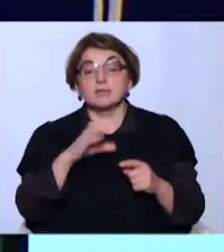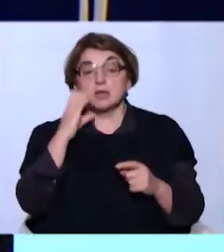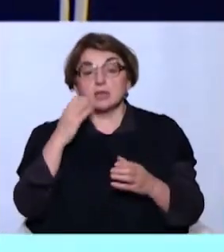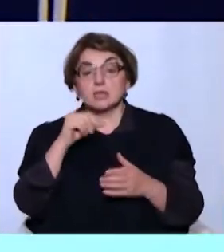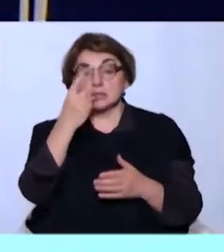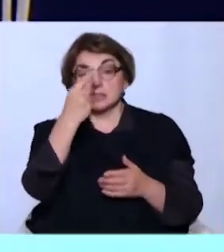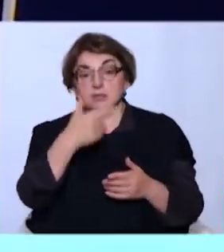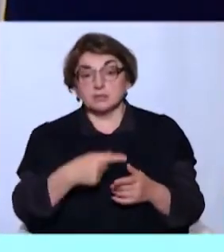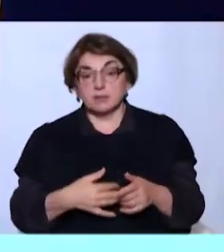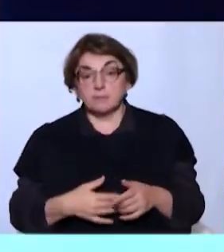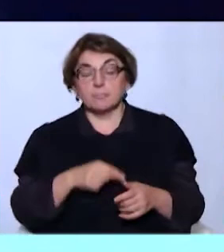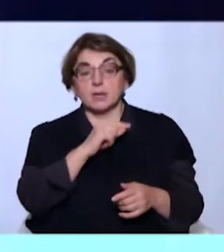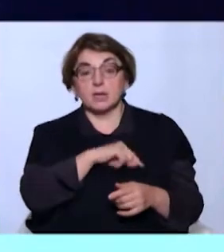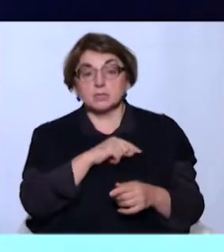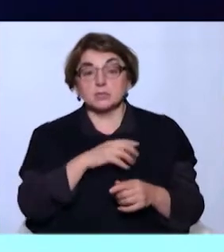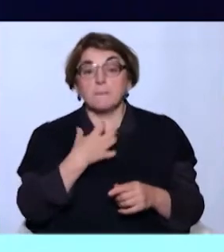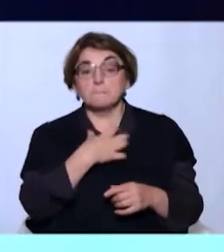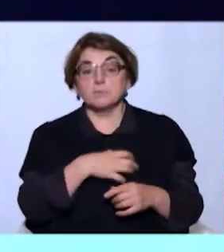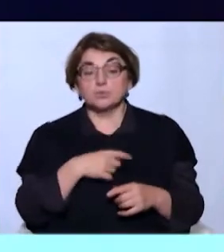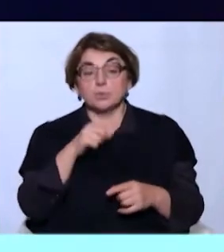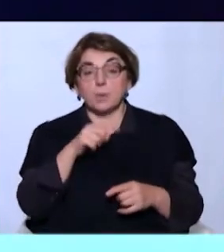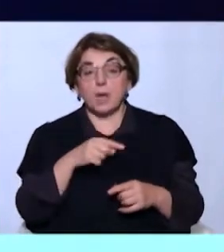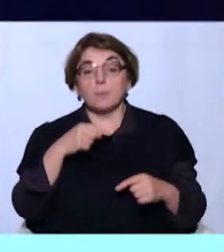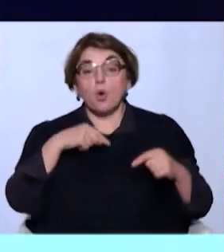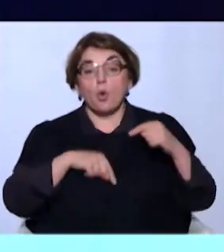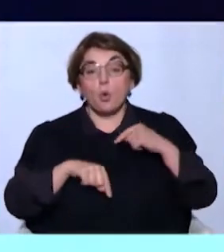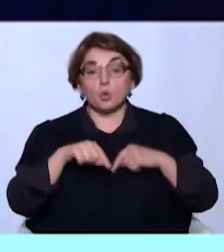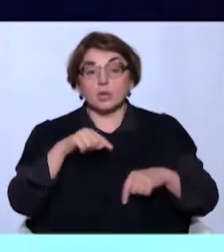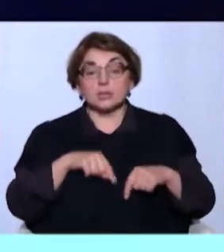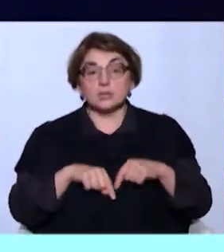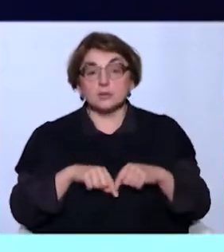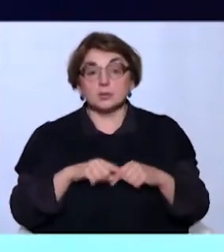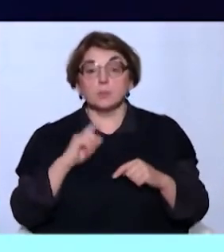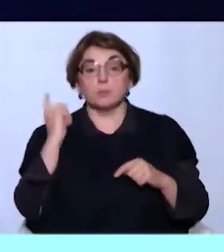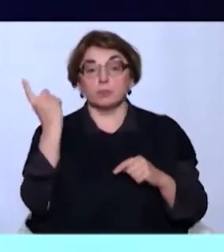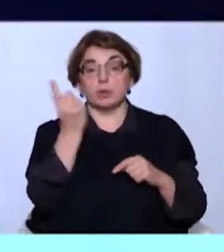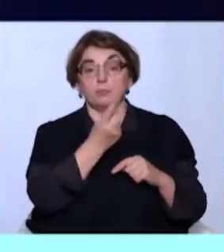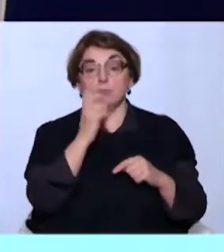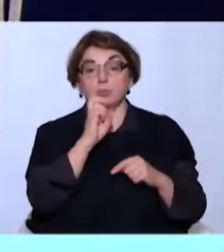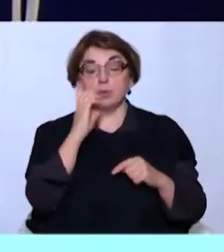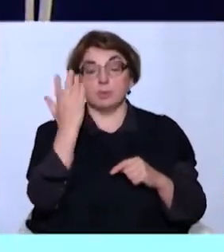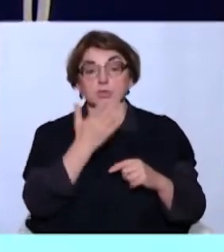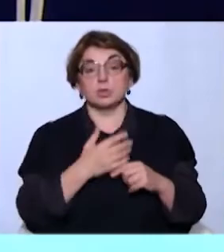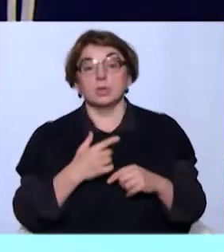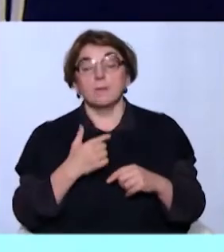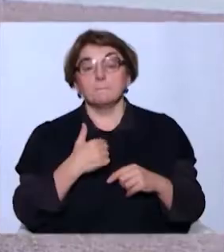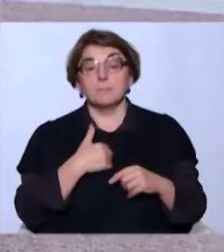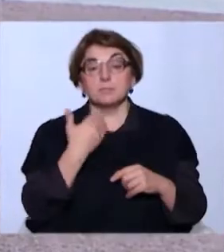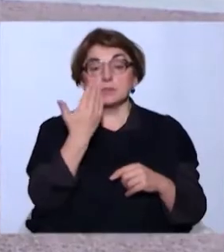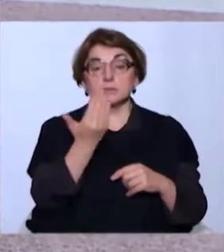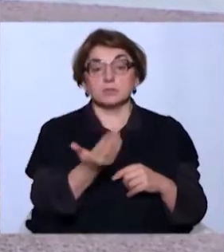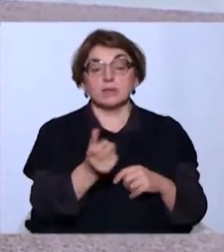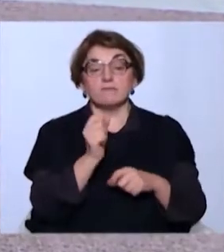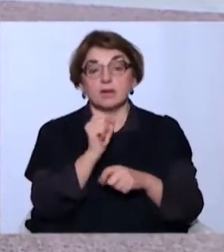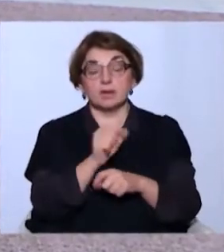nişne bi, da nişne loba am organizme bis bune başi. Ekhla metkuen minda